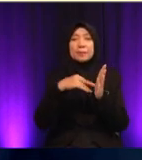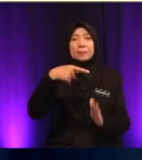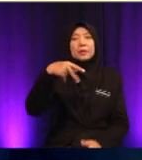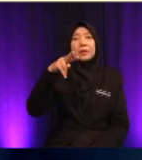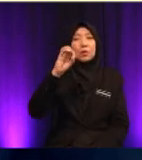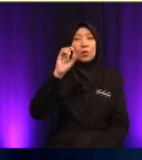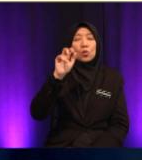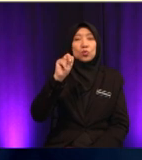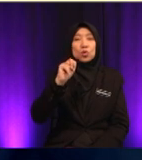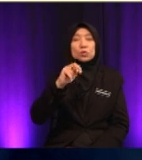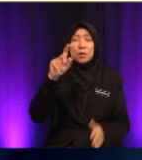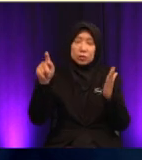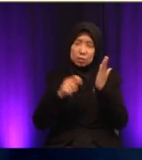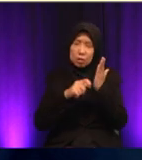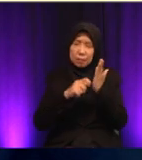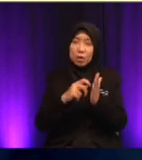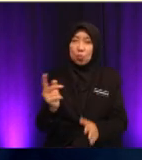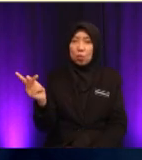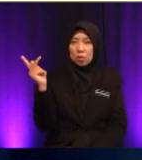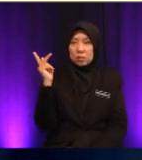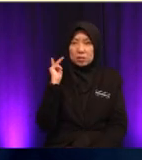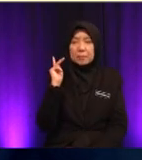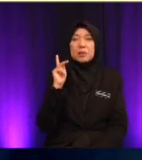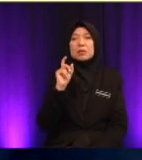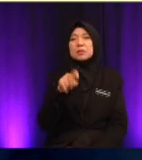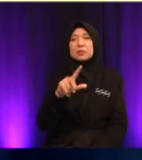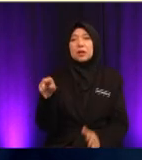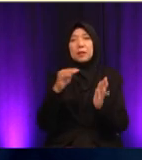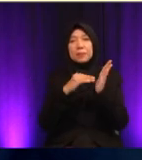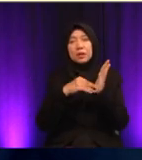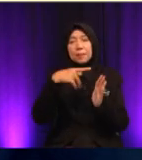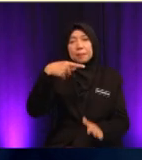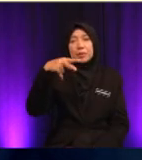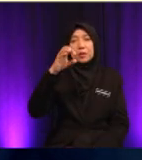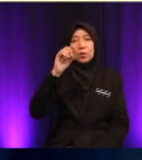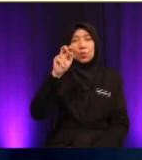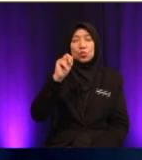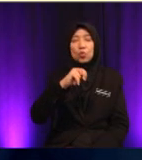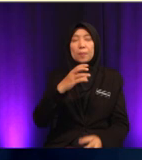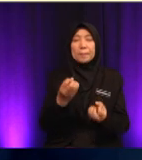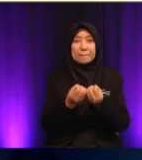fotonya semakin bertambah tentulah dia punya bilangan potongan lebih banyak